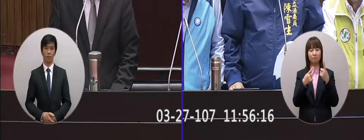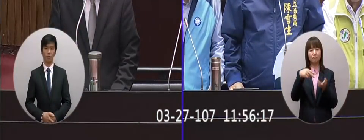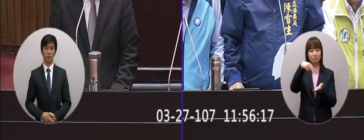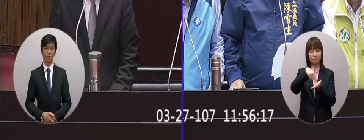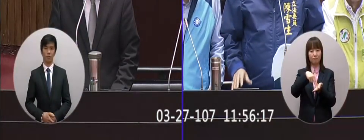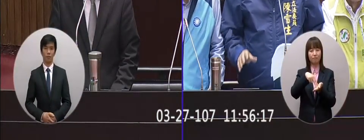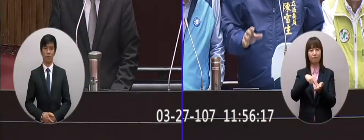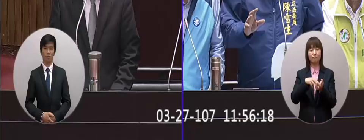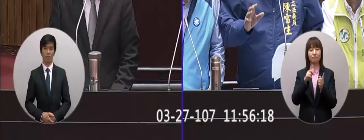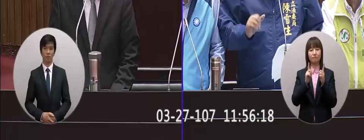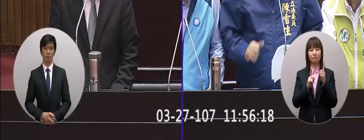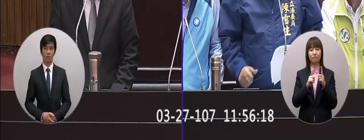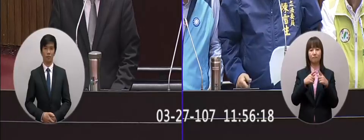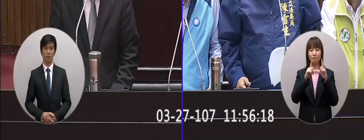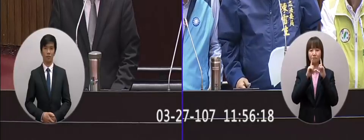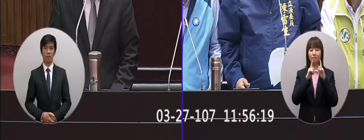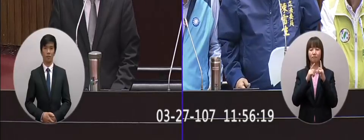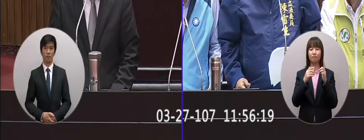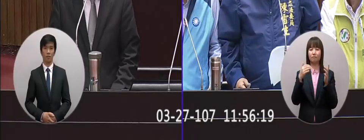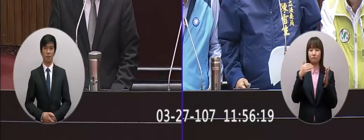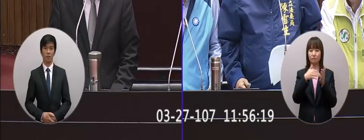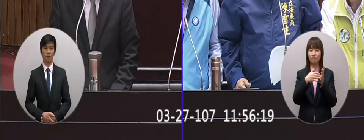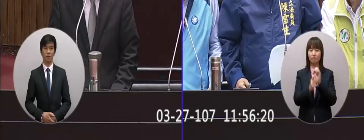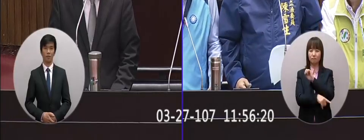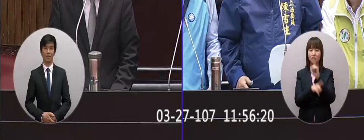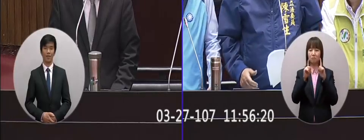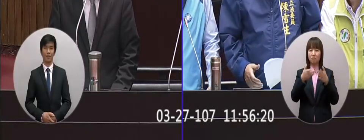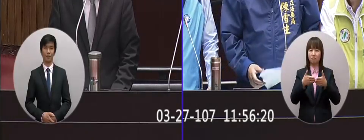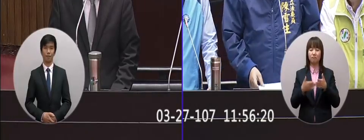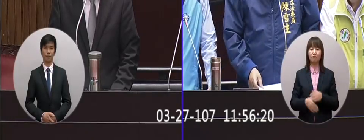答，其实回答的结果比较重要。